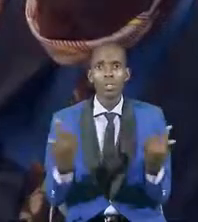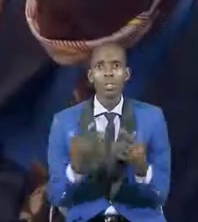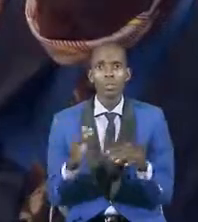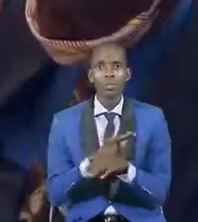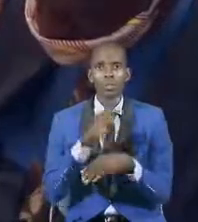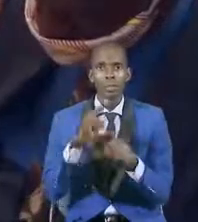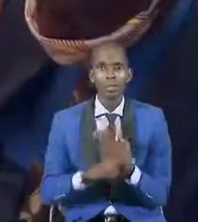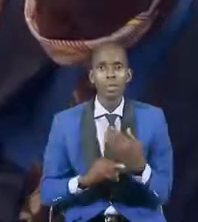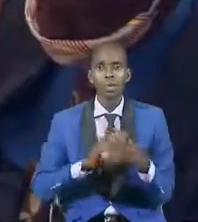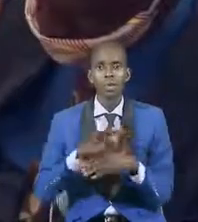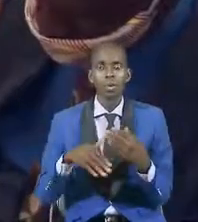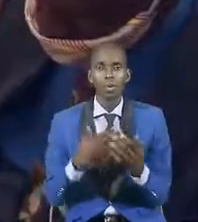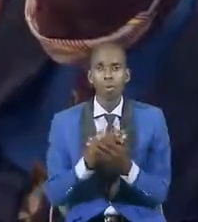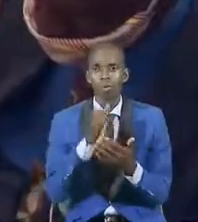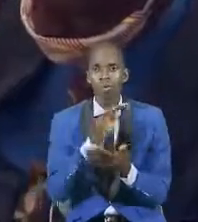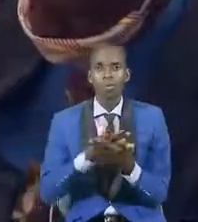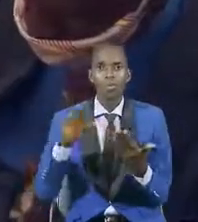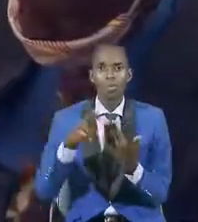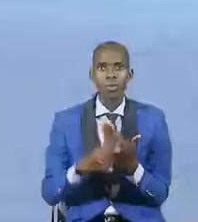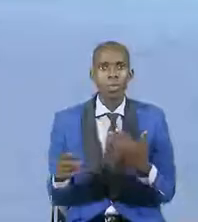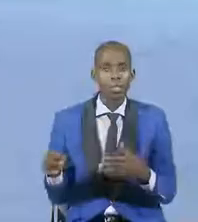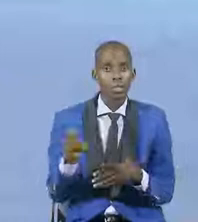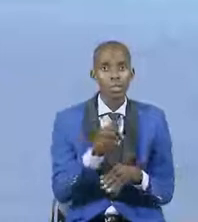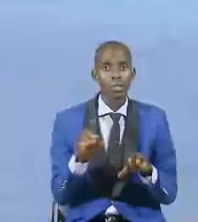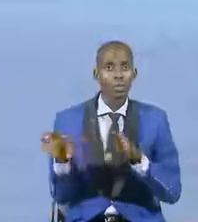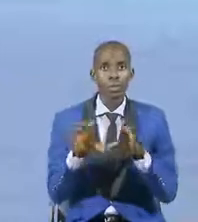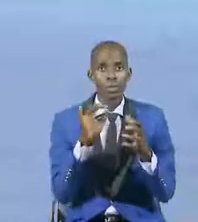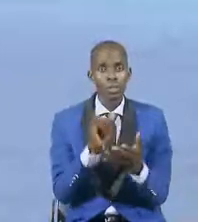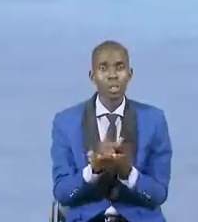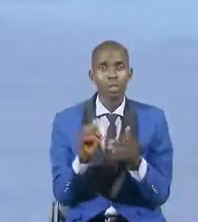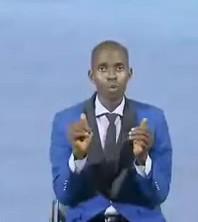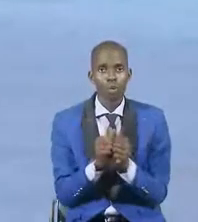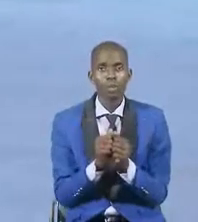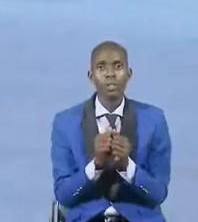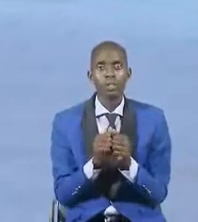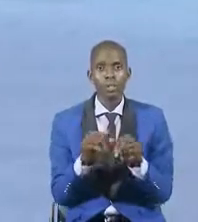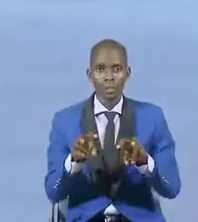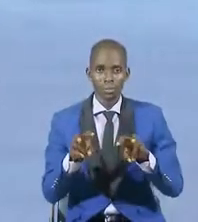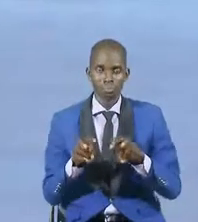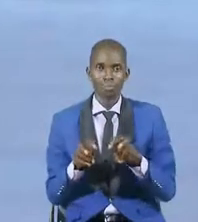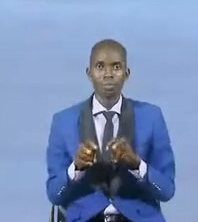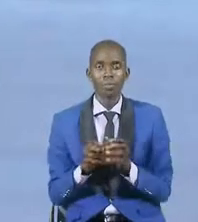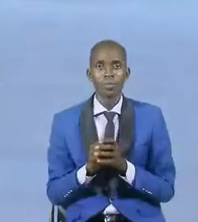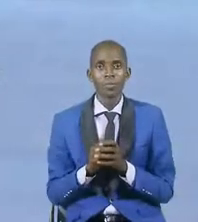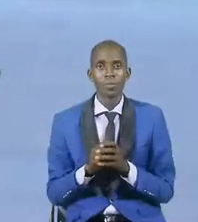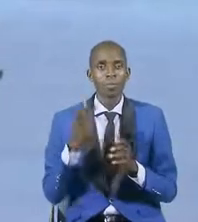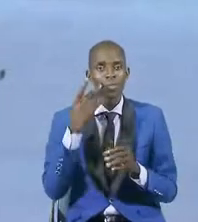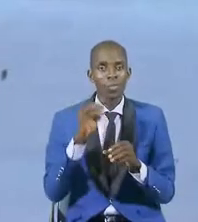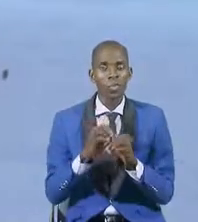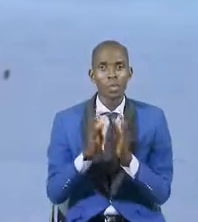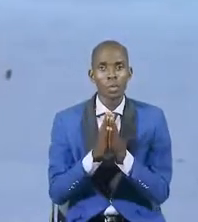toute espèce de péché, ils font cela avec la